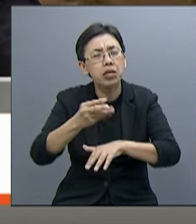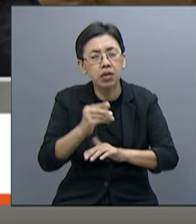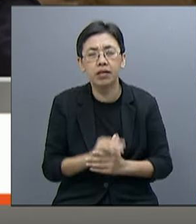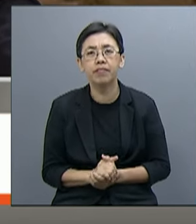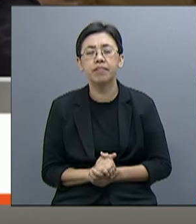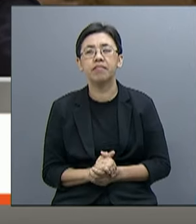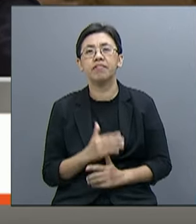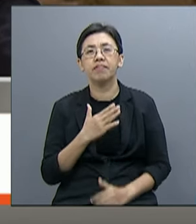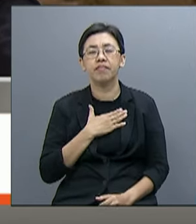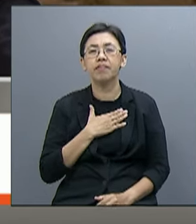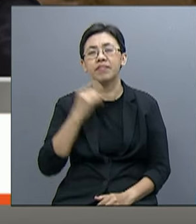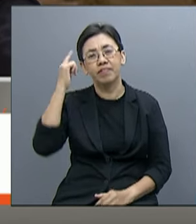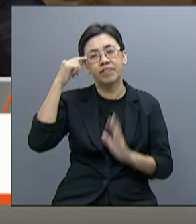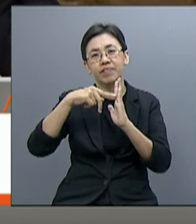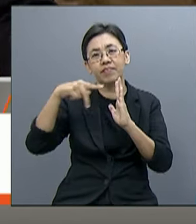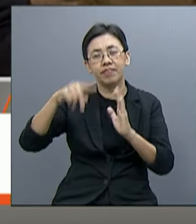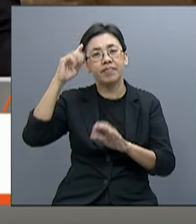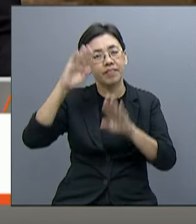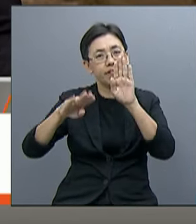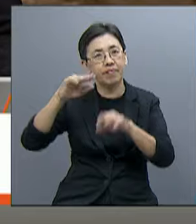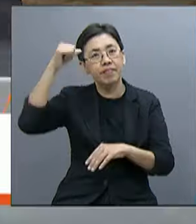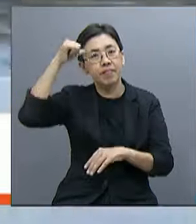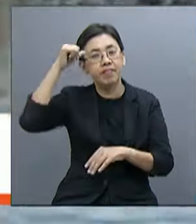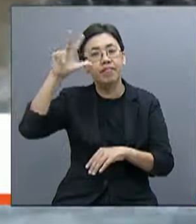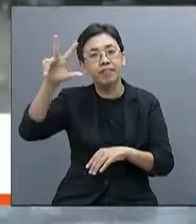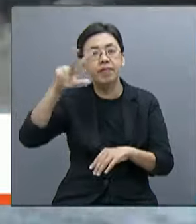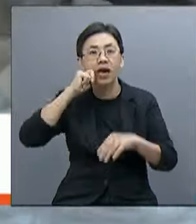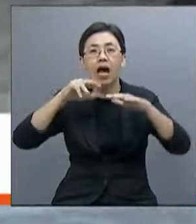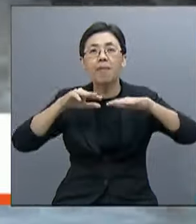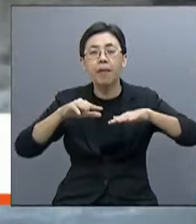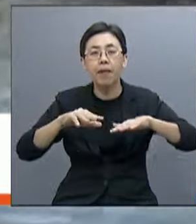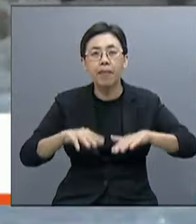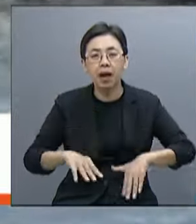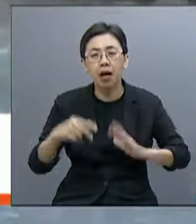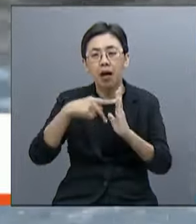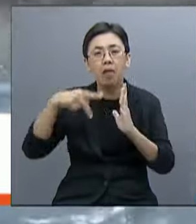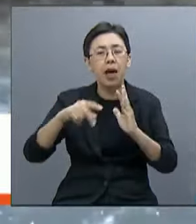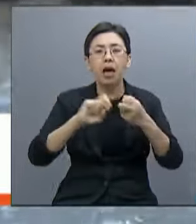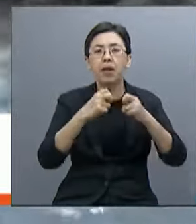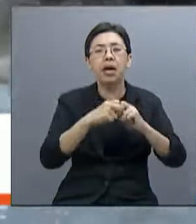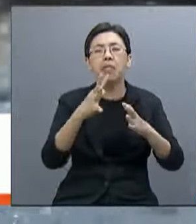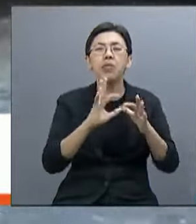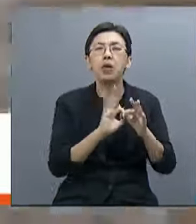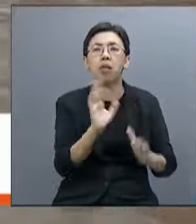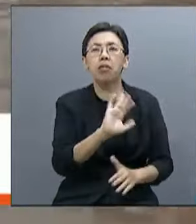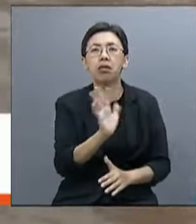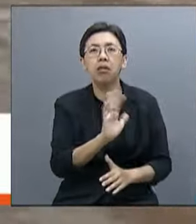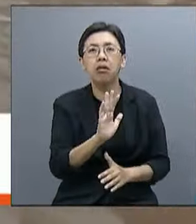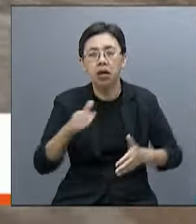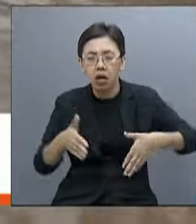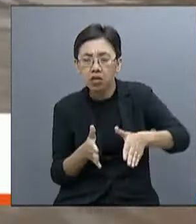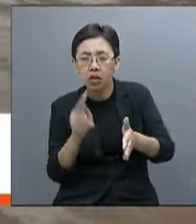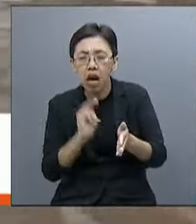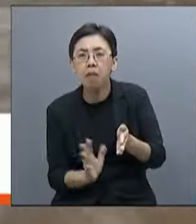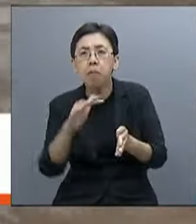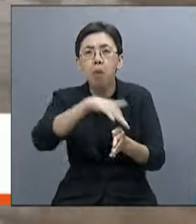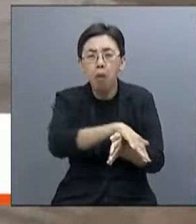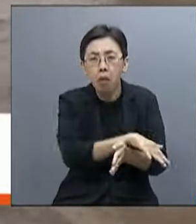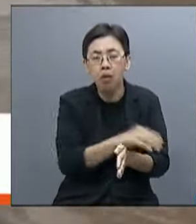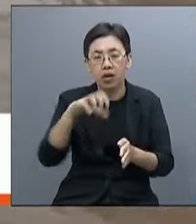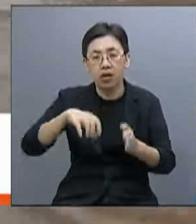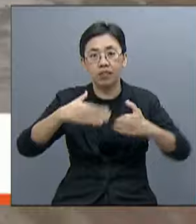ของแพร่นี่3วันนะประมาณ3วันก็หมดนะครับแพร่นี่ไม่ค่อยเป็นห่วงเท่าไหร่นะเพราะท่วมในตลิ่งแล้วจริงๆนะตอนนี้กรมชลประ